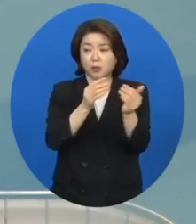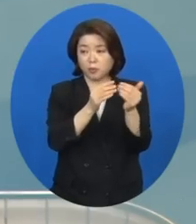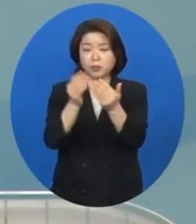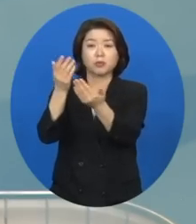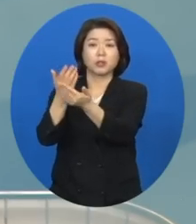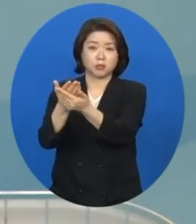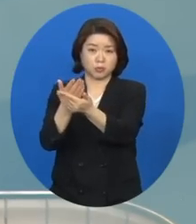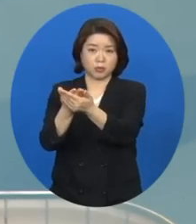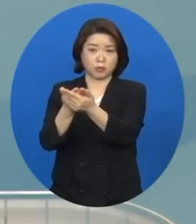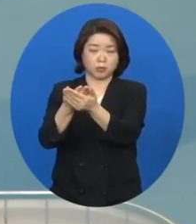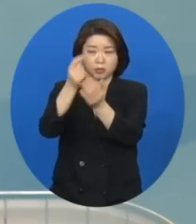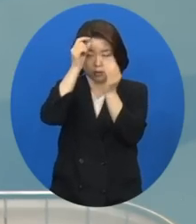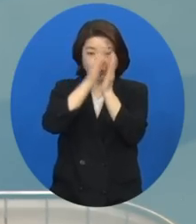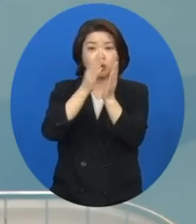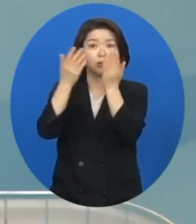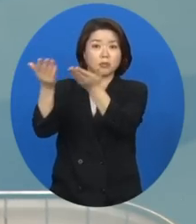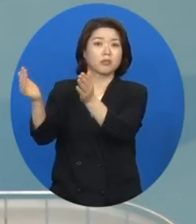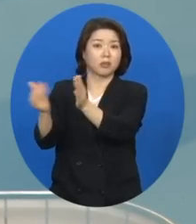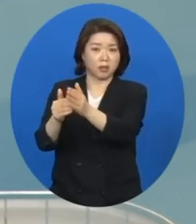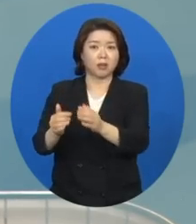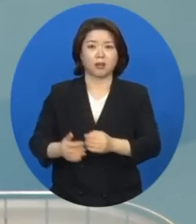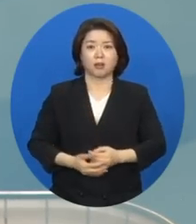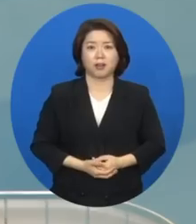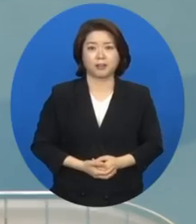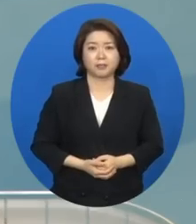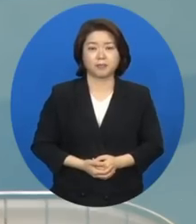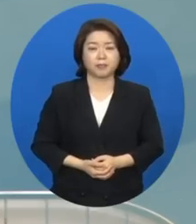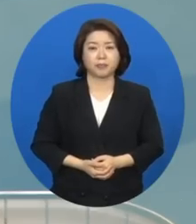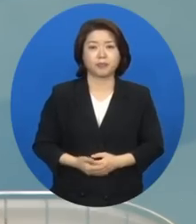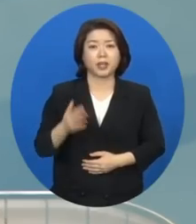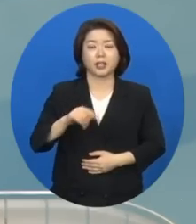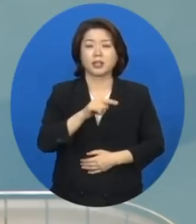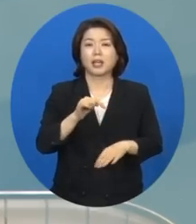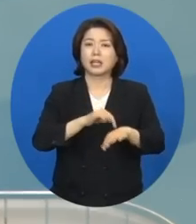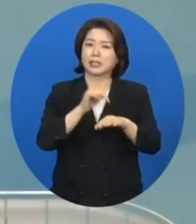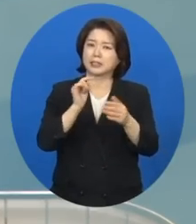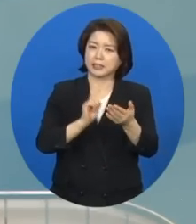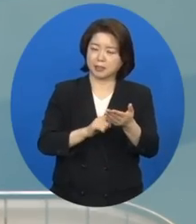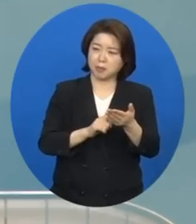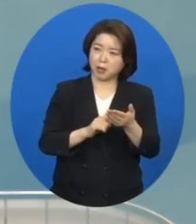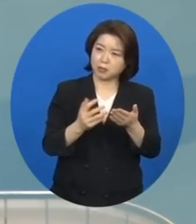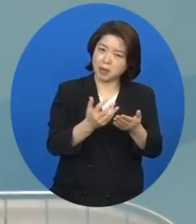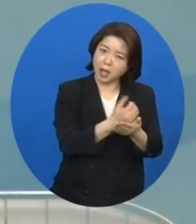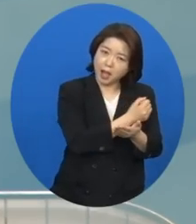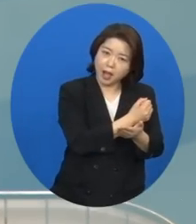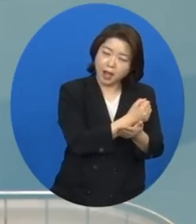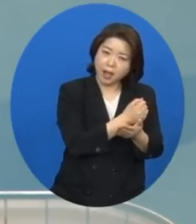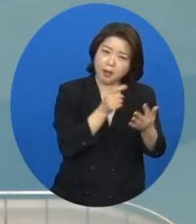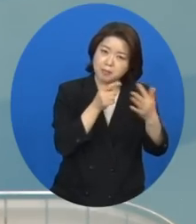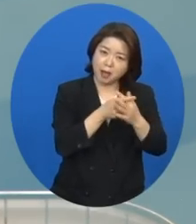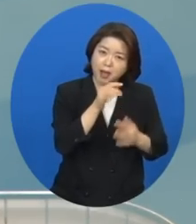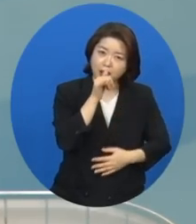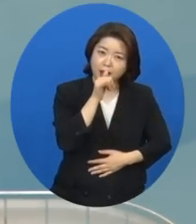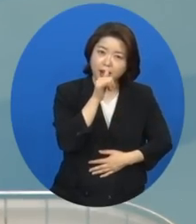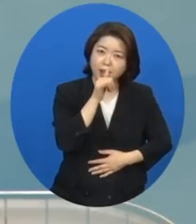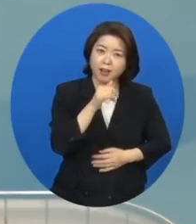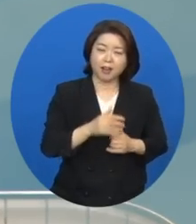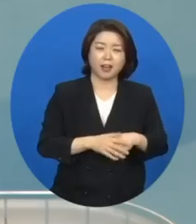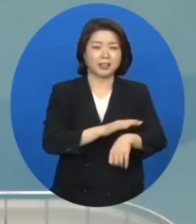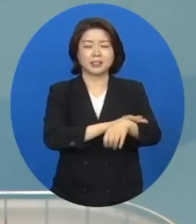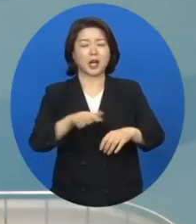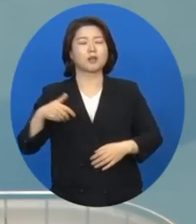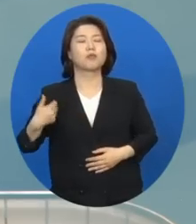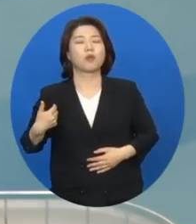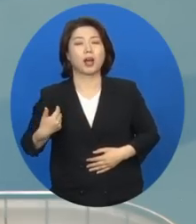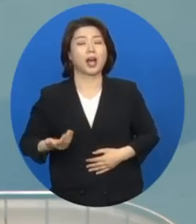주세요 라고 기도했거든요. 그분이 그 마음을 알았을까요? 전 잘